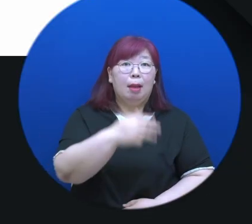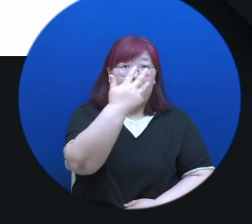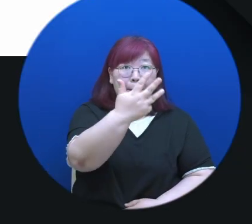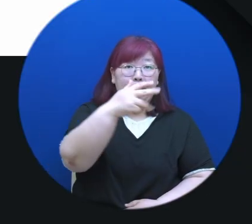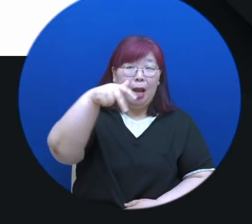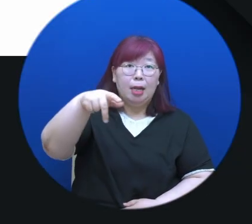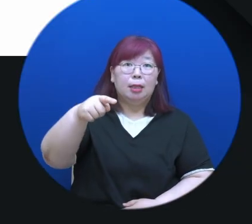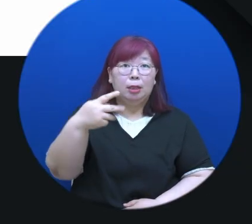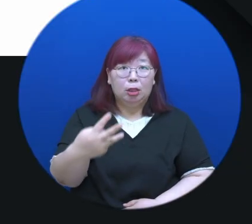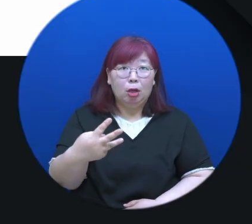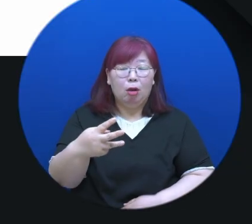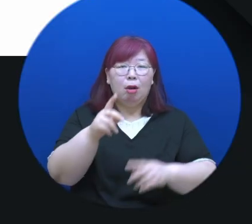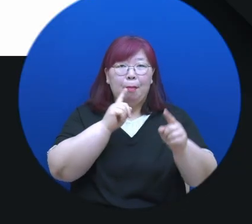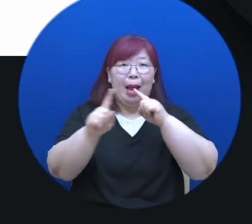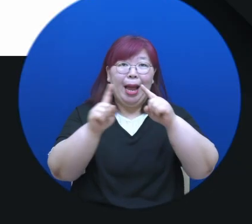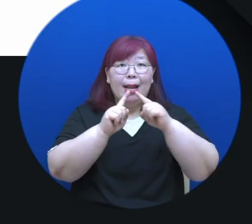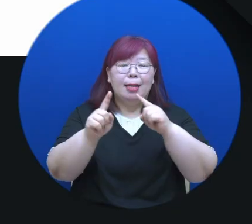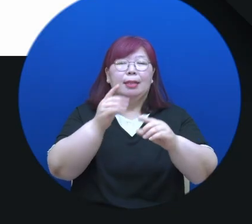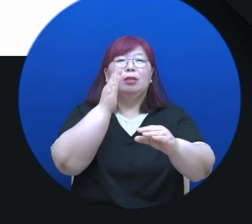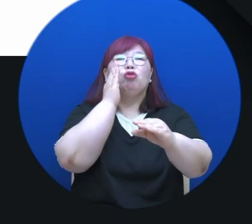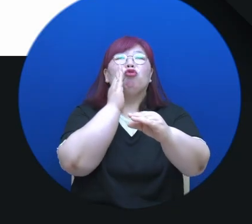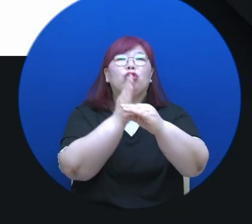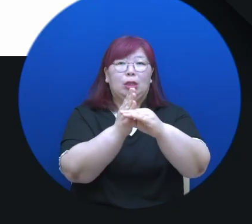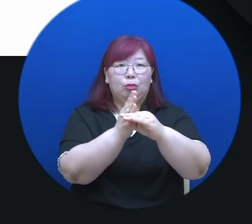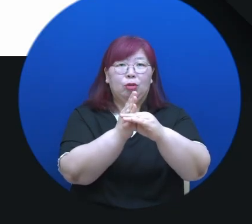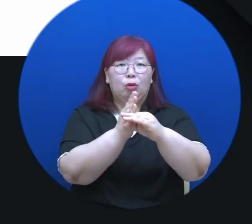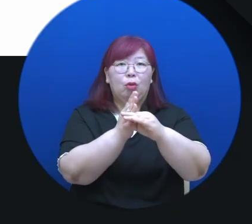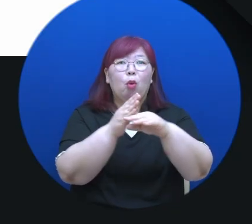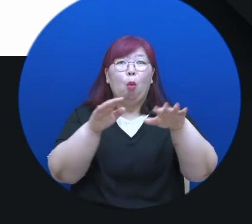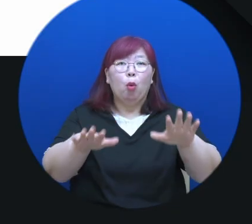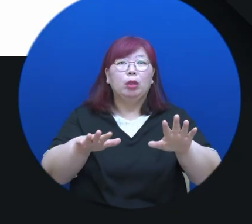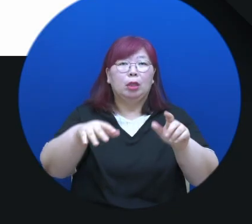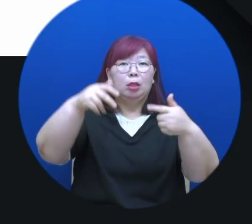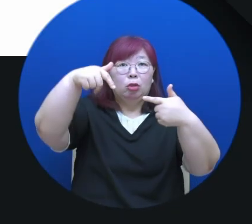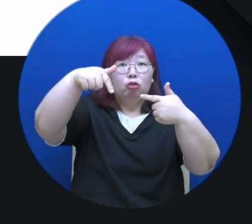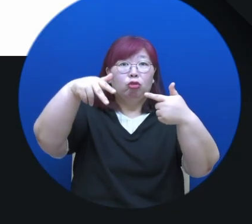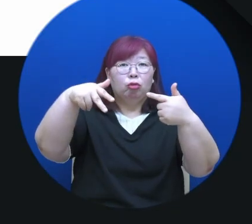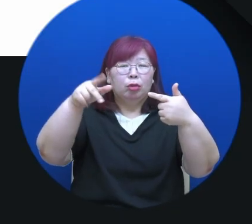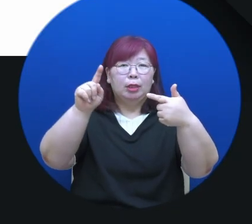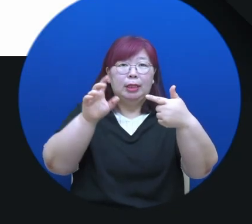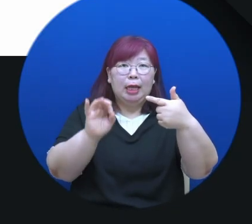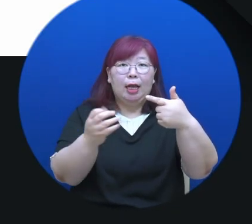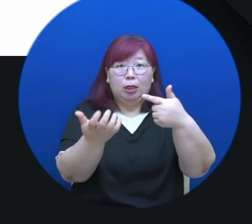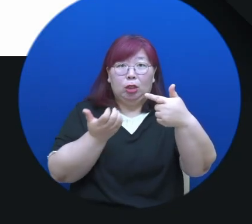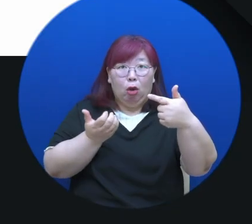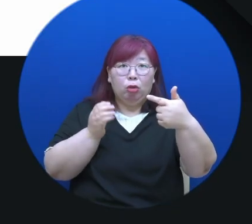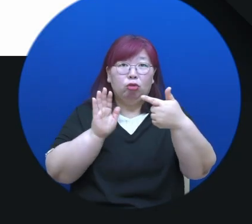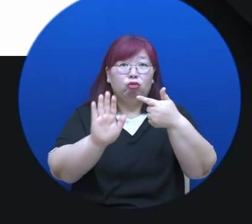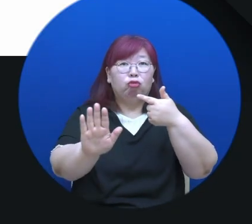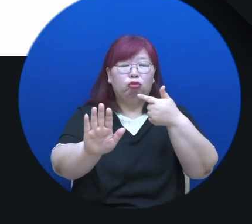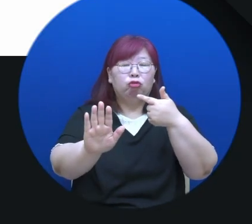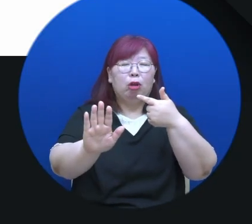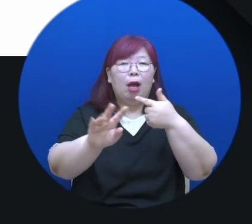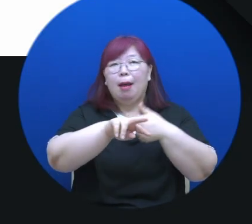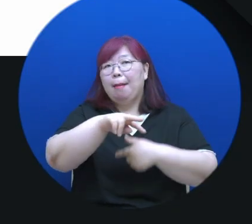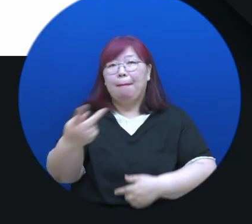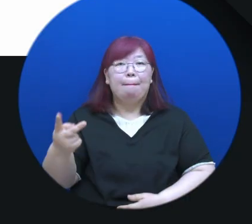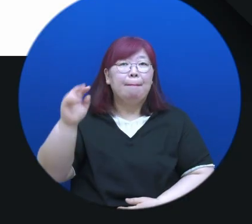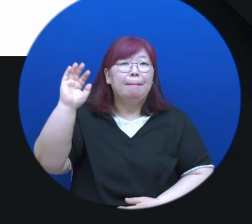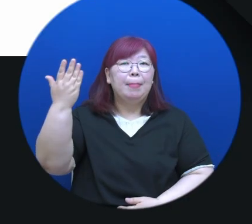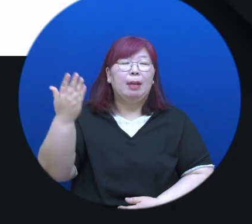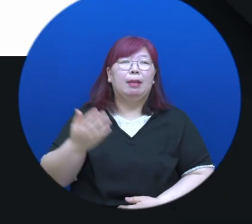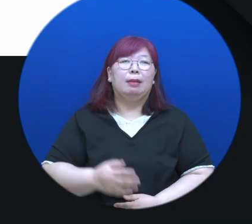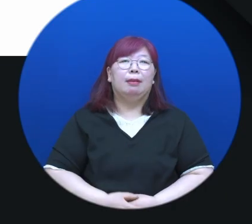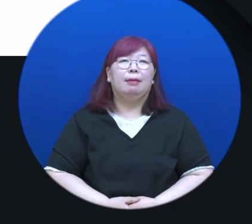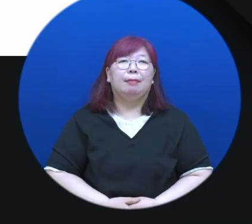8절 말씀을 중심으로 오늘 6장의 전과 후가 완전히 대비됩니다.